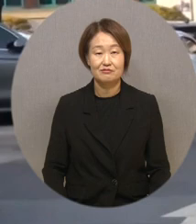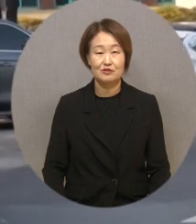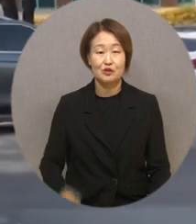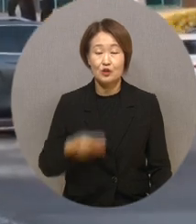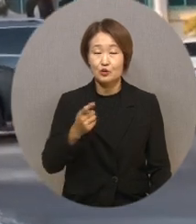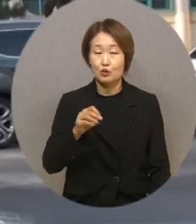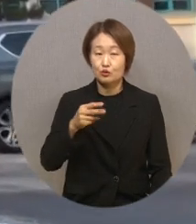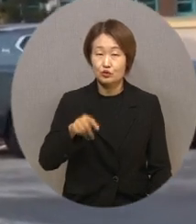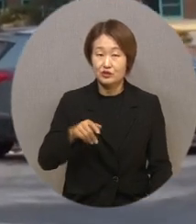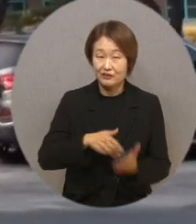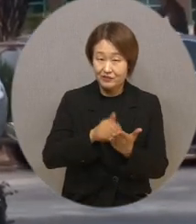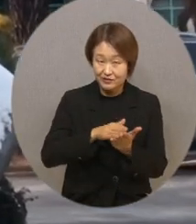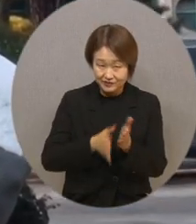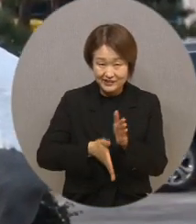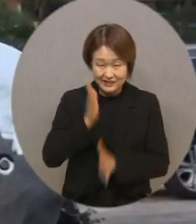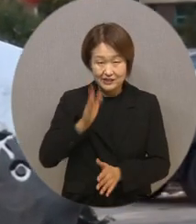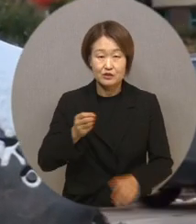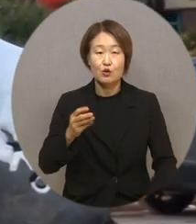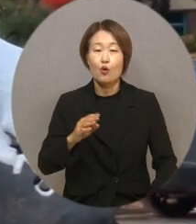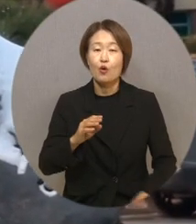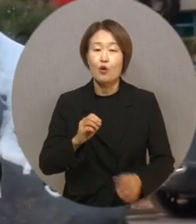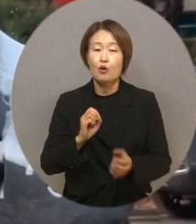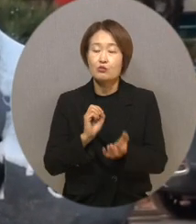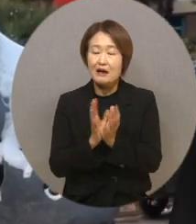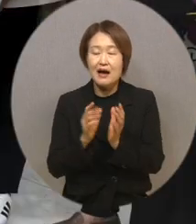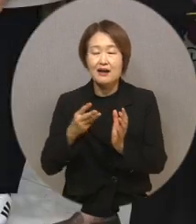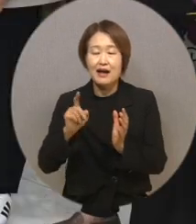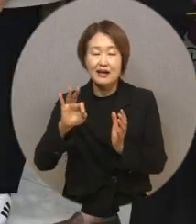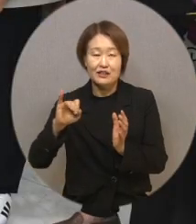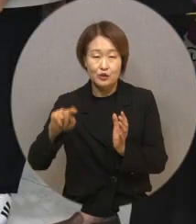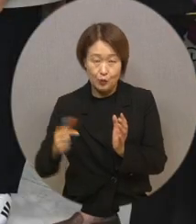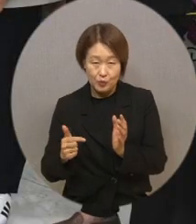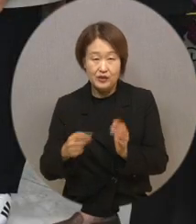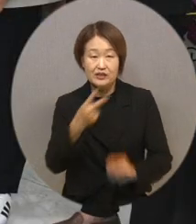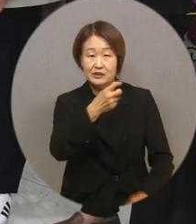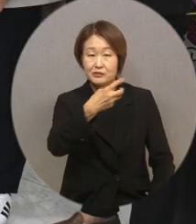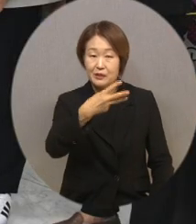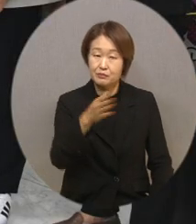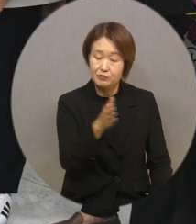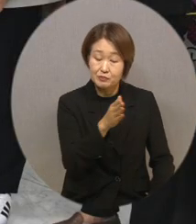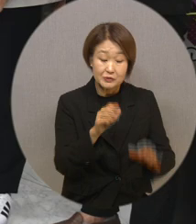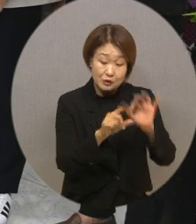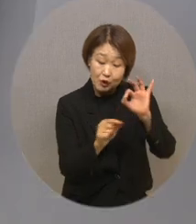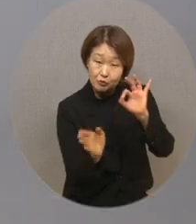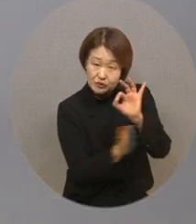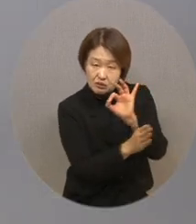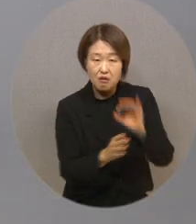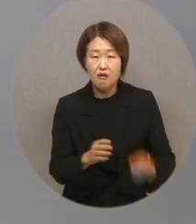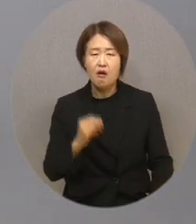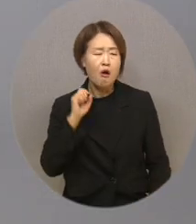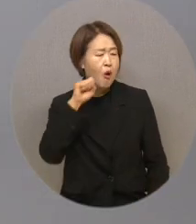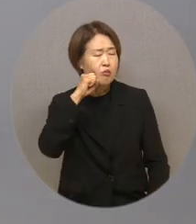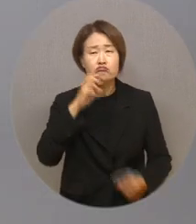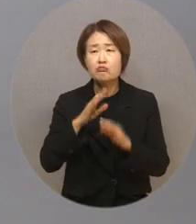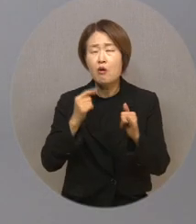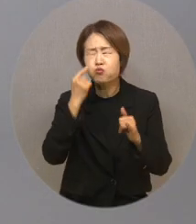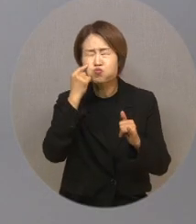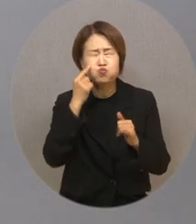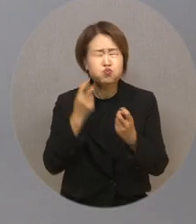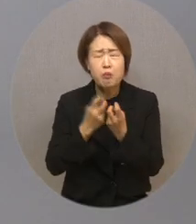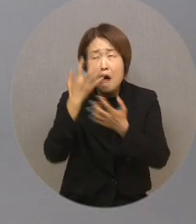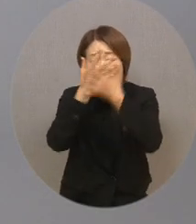동두천시와 무궁화 라이온스 클럽은 2023년 10월부터 복지 사각지대 시민들을 위한 시력 보존